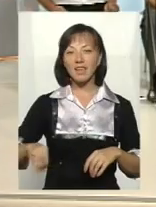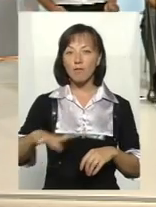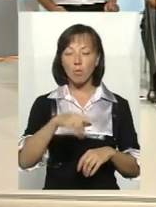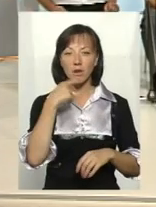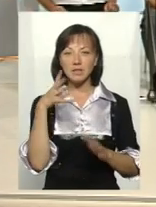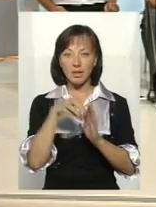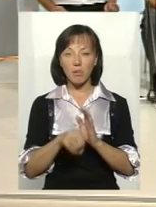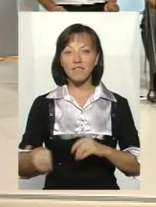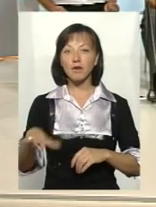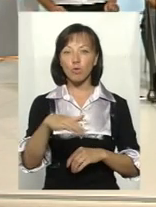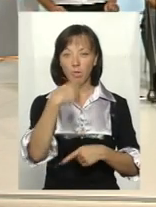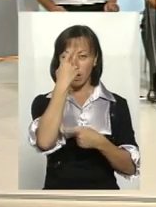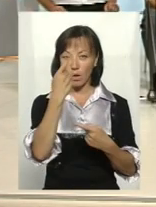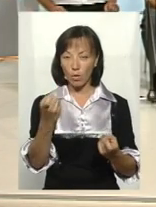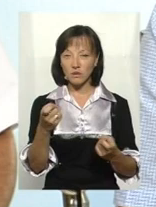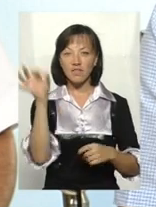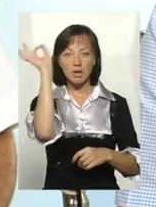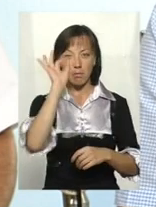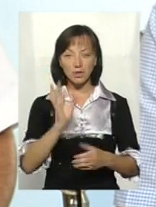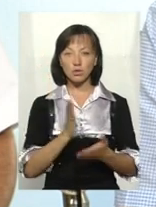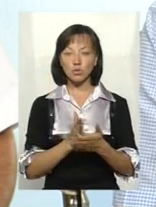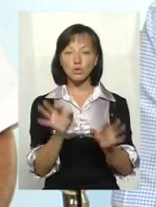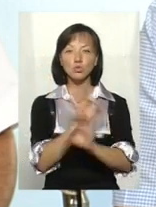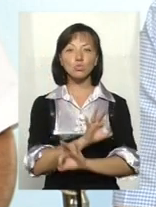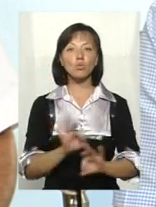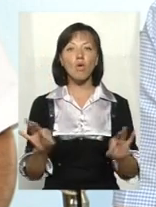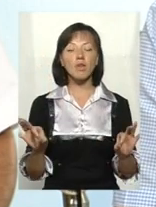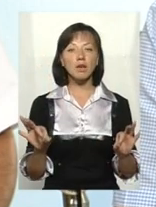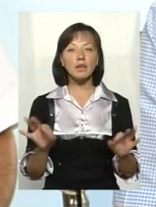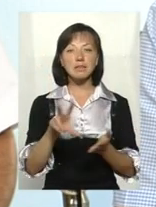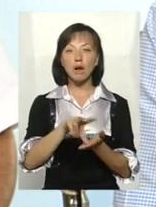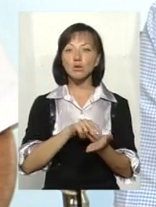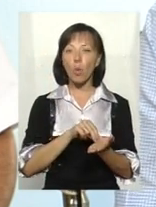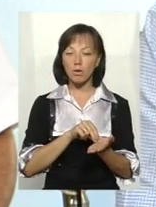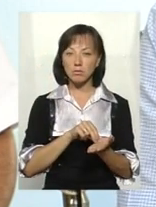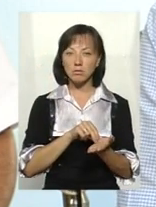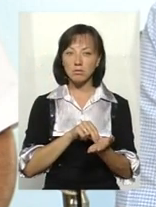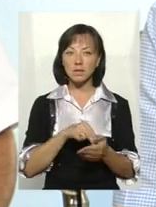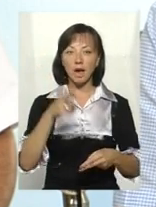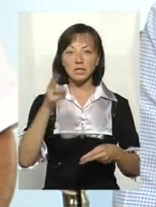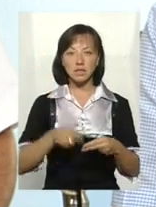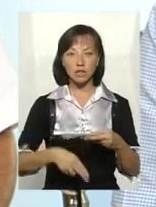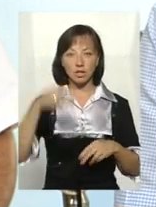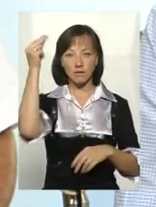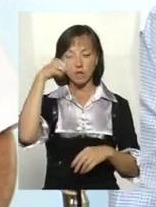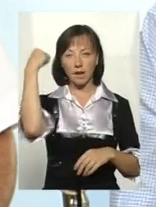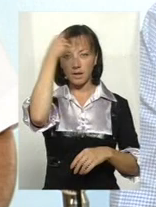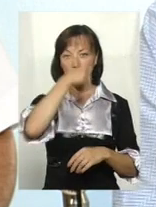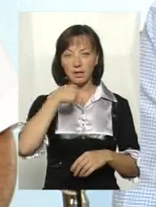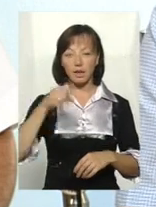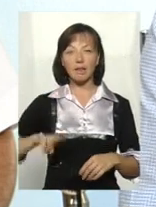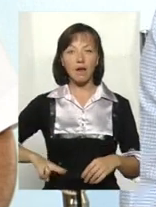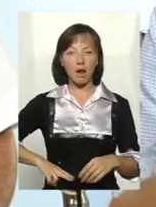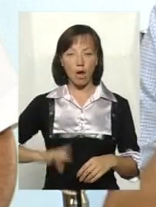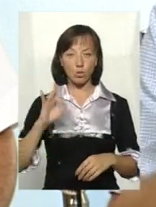в Європу, я наголошую, в Німеччині існує чудовий зразок. Закінчується навчальний рік,